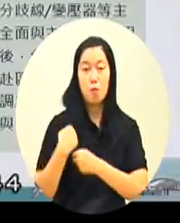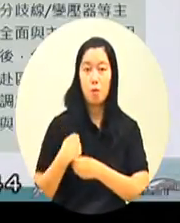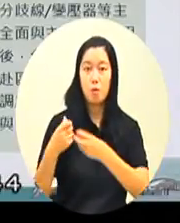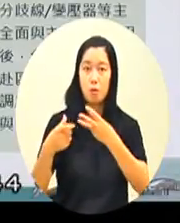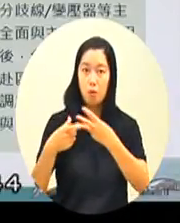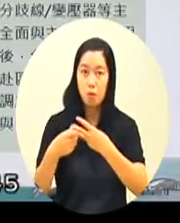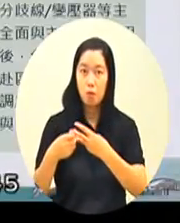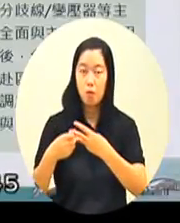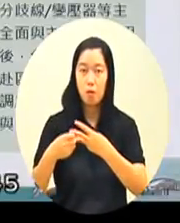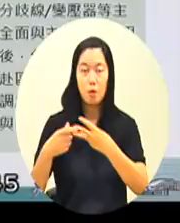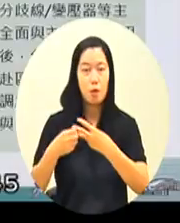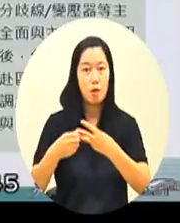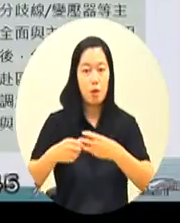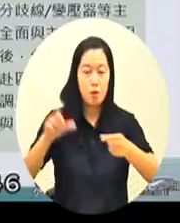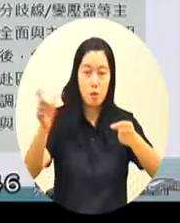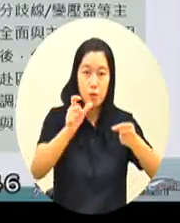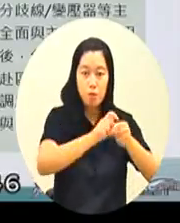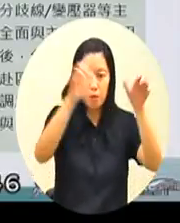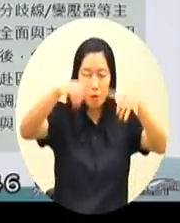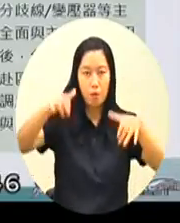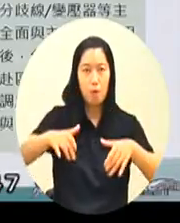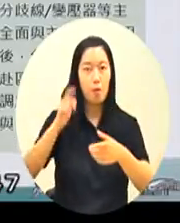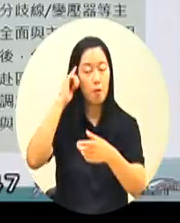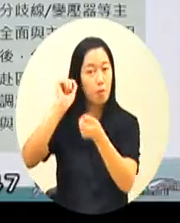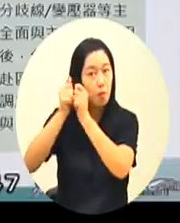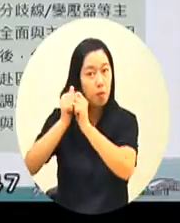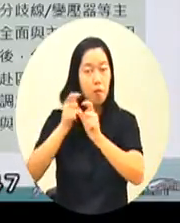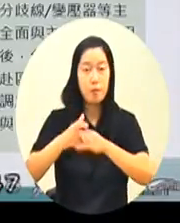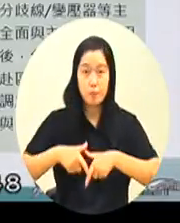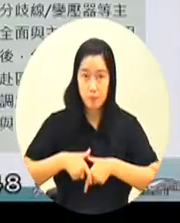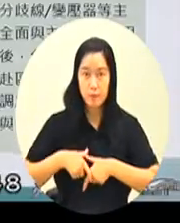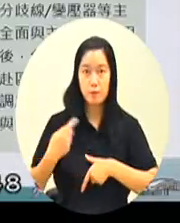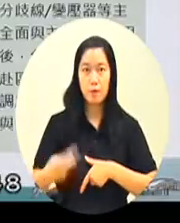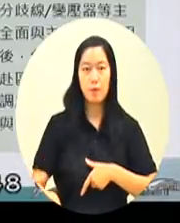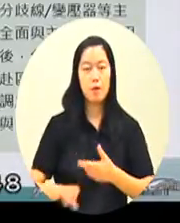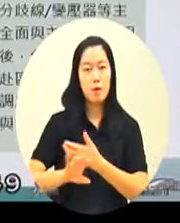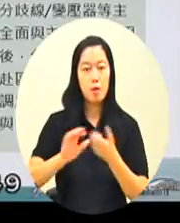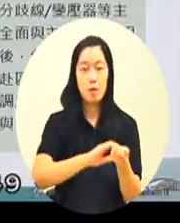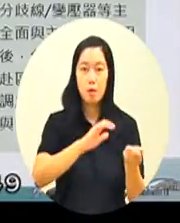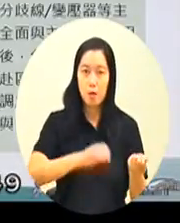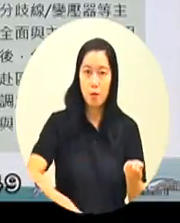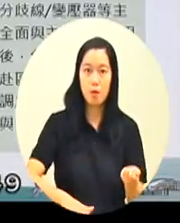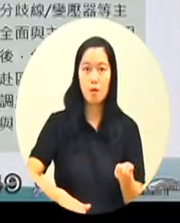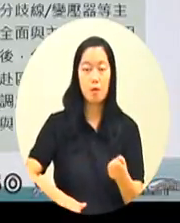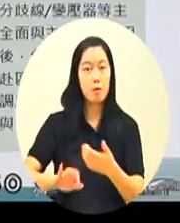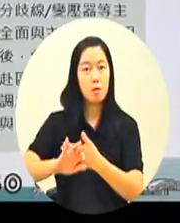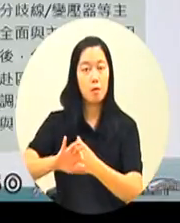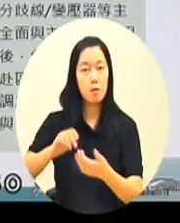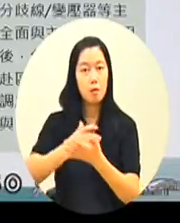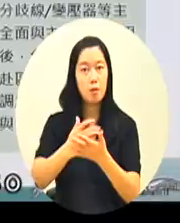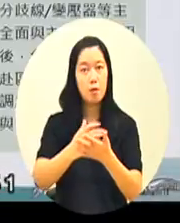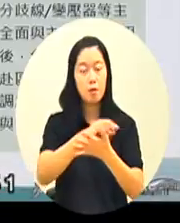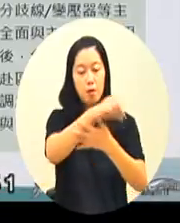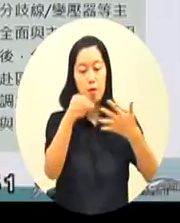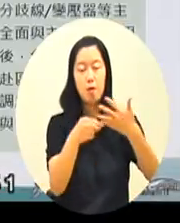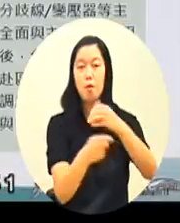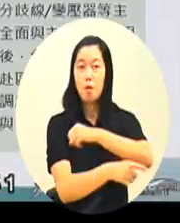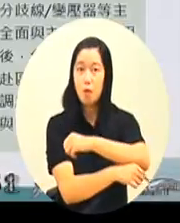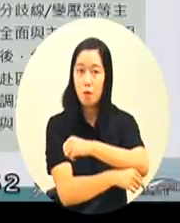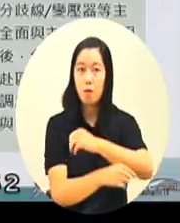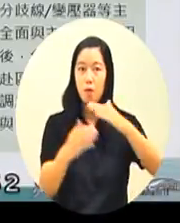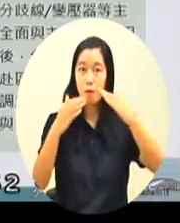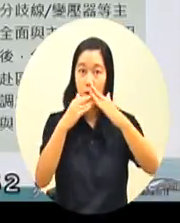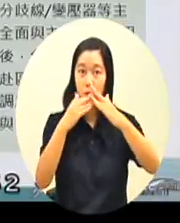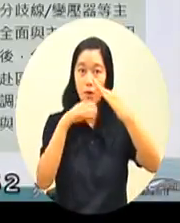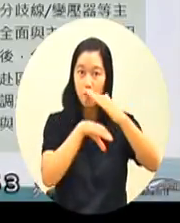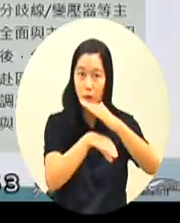心，接下来就是公用事业，像自来水，那以及医院跟民众的卫生系统，那最后才是民生跟工业用电，路灯一